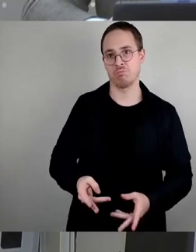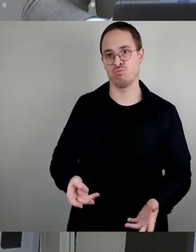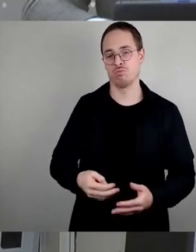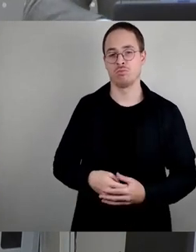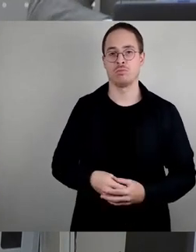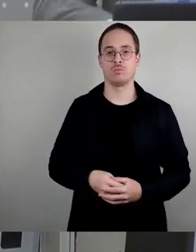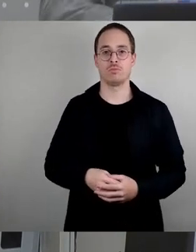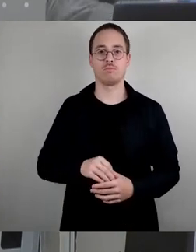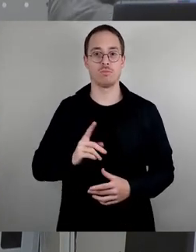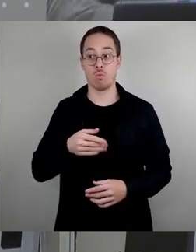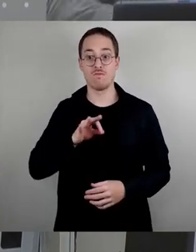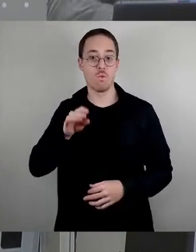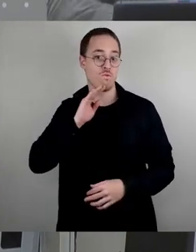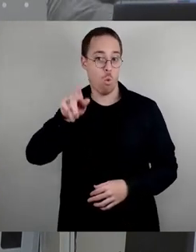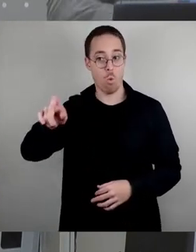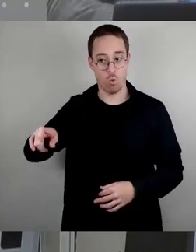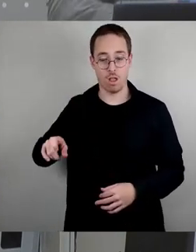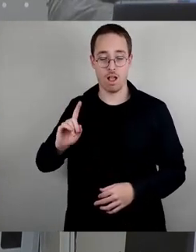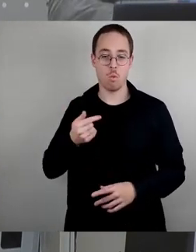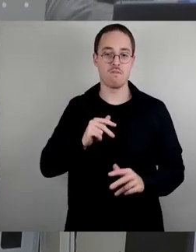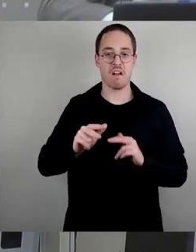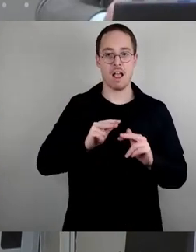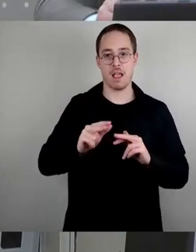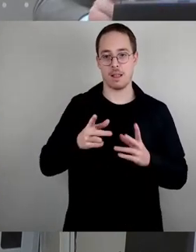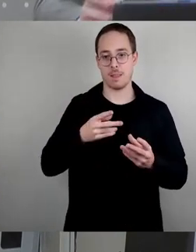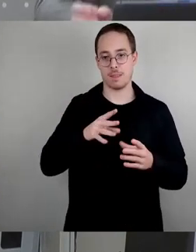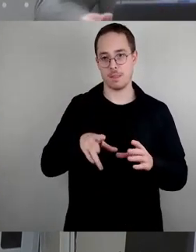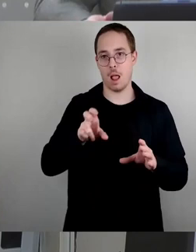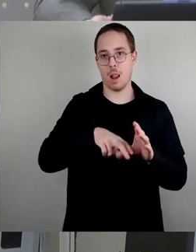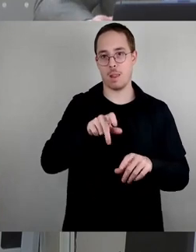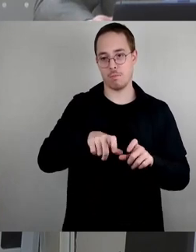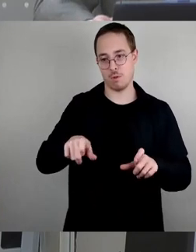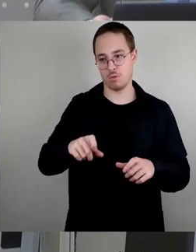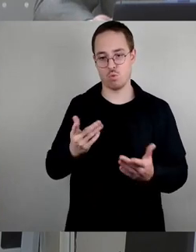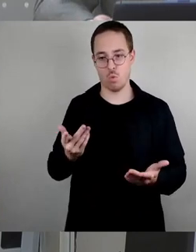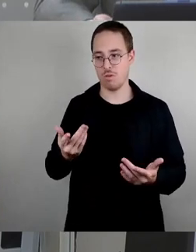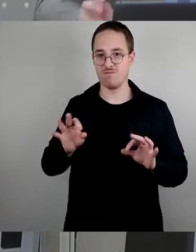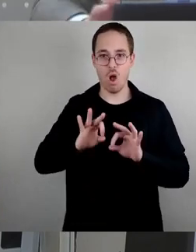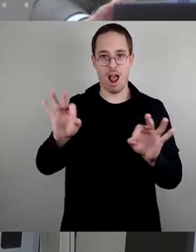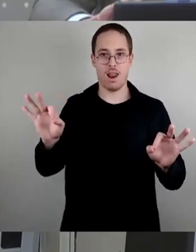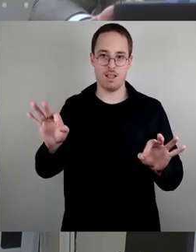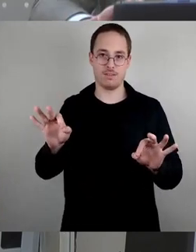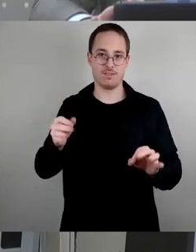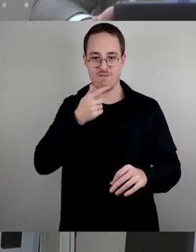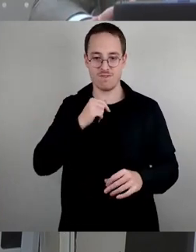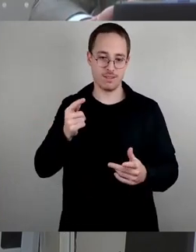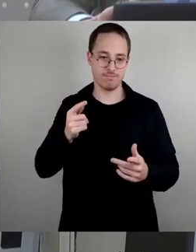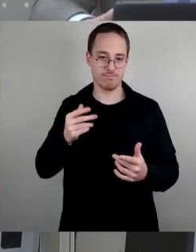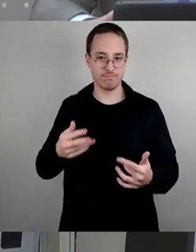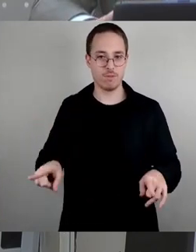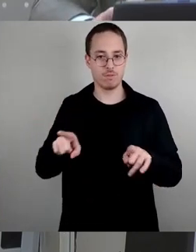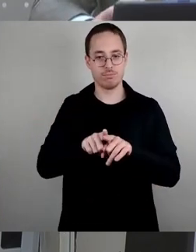nicht nur für die Verkehrsteilnehmer verkraftbar ist. Denn das, die Menschen, die dort wohnen, die dort oben im Prinzip arbeiten, das sind die, die mit dem Verkehr dann zurechtkommen